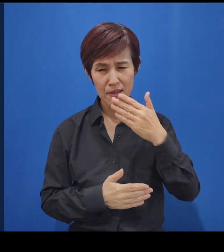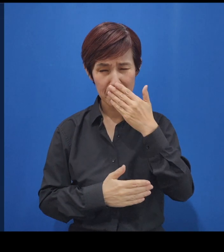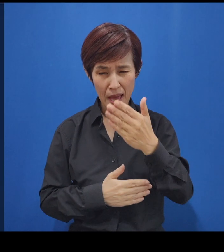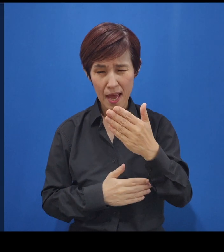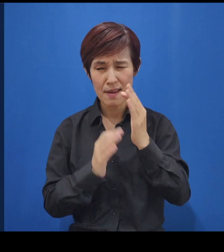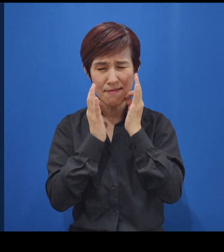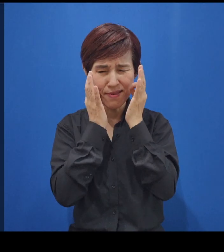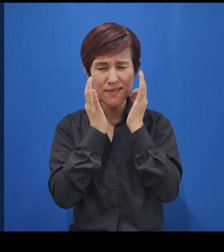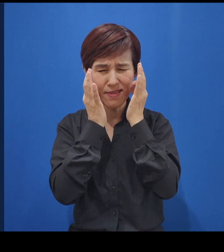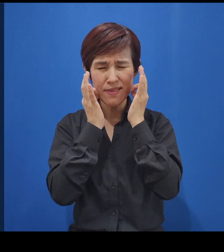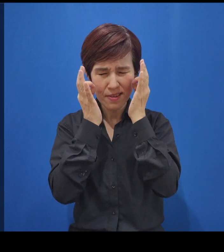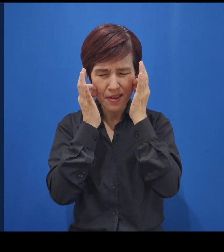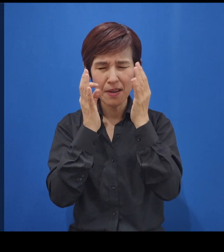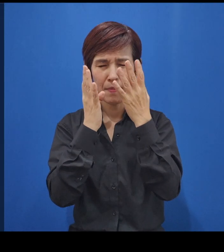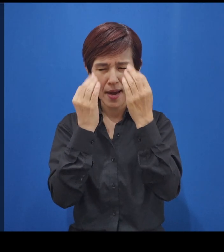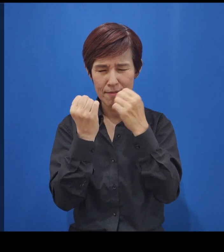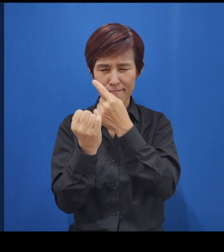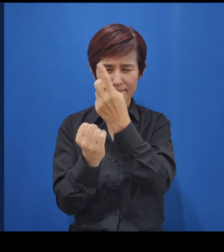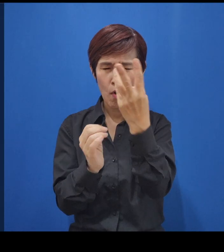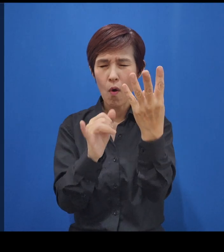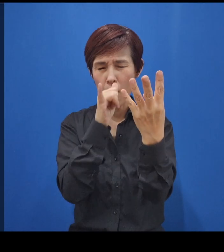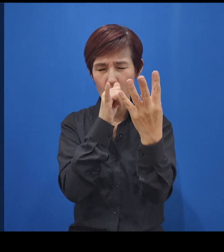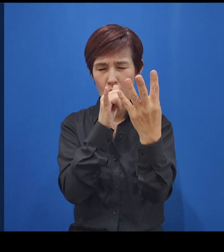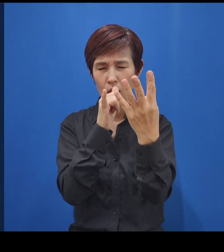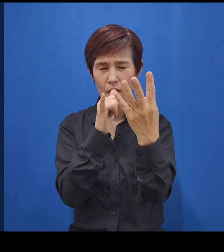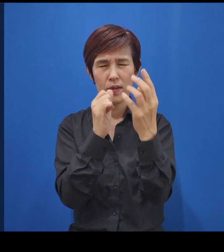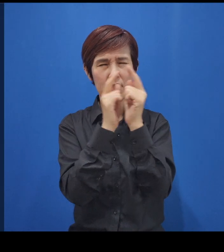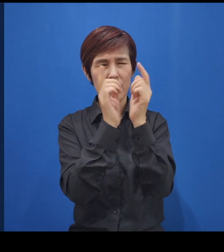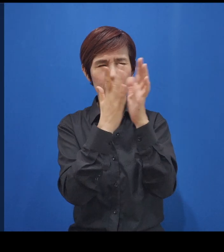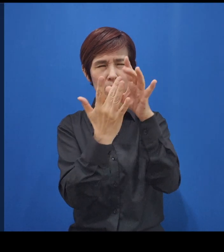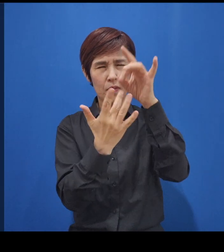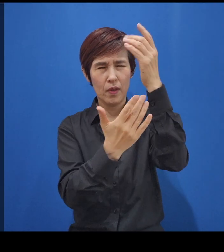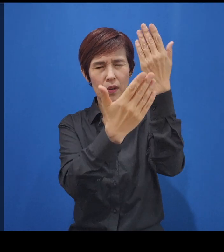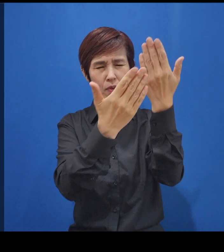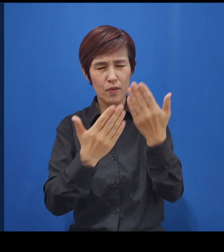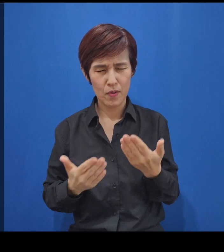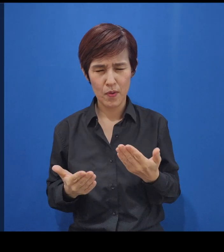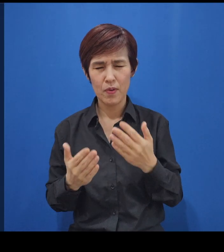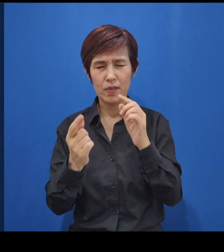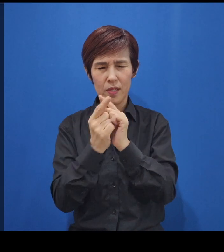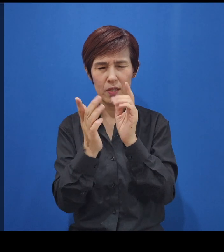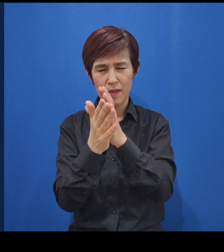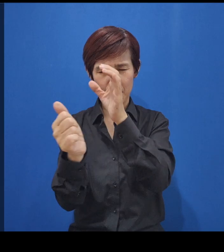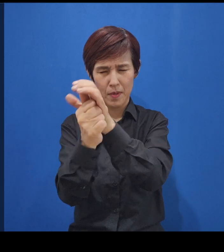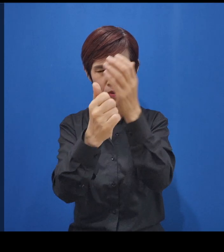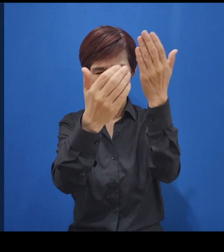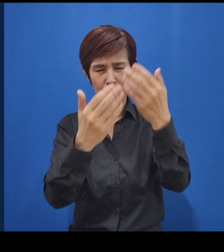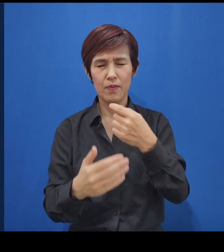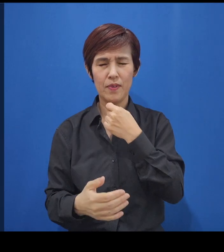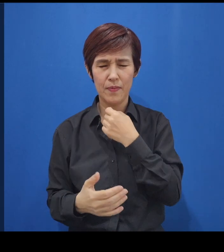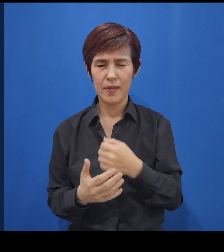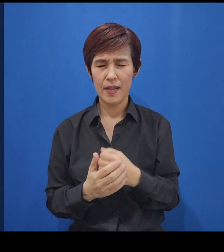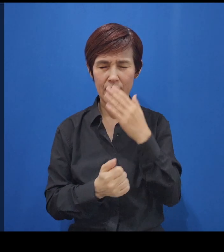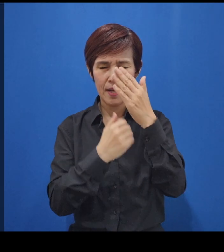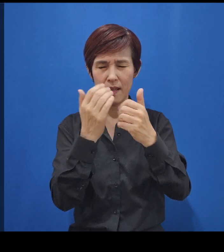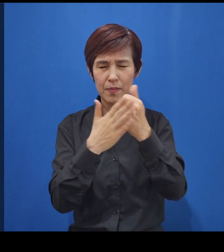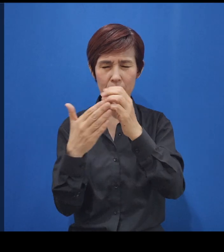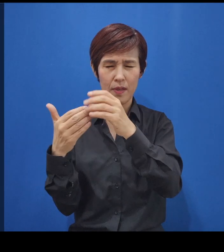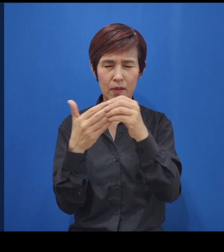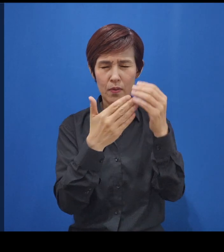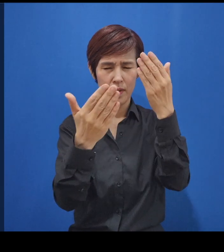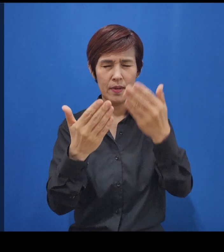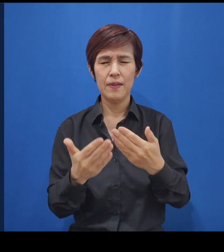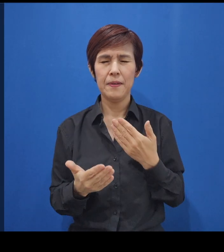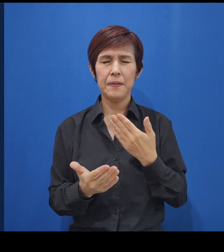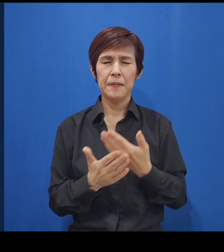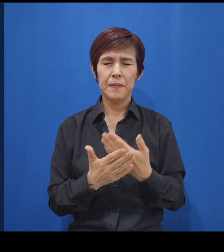할 수 있는 한 많은 후보들을 올렸습니다. 하나님이 직접 선택하시고 하나님이 세워주시기를 원합니다. 하나님이